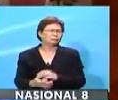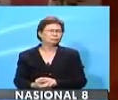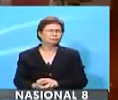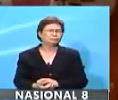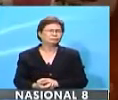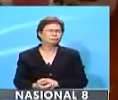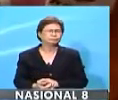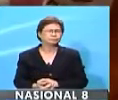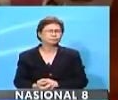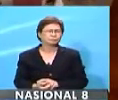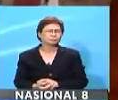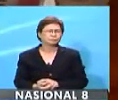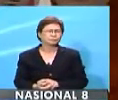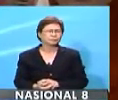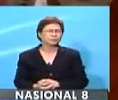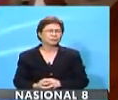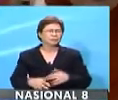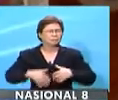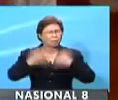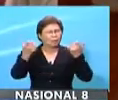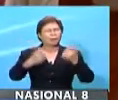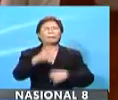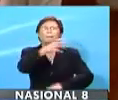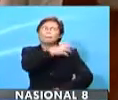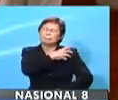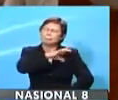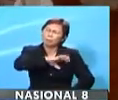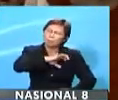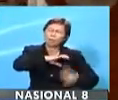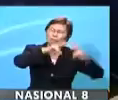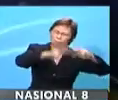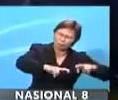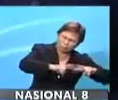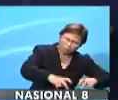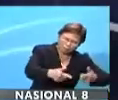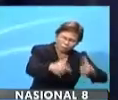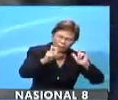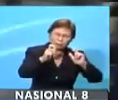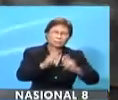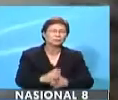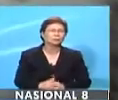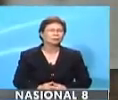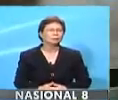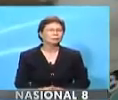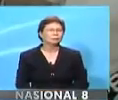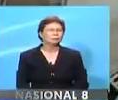yang tuduh PM kita. Jadi yang baratlah pihak berkuasa bersiasat dengan segera.